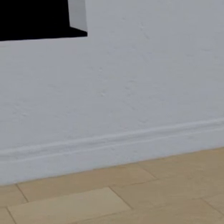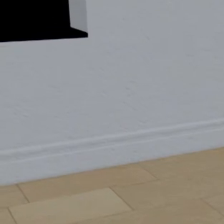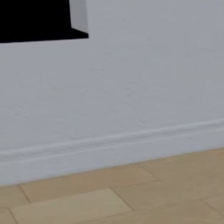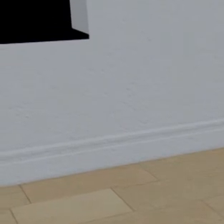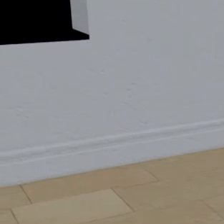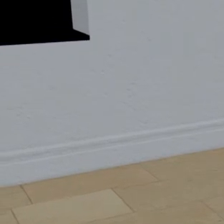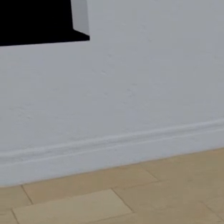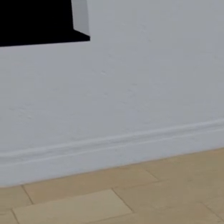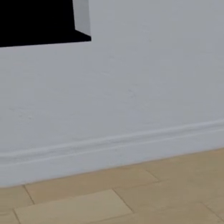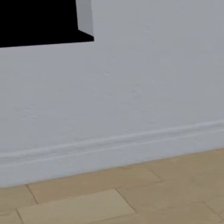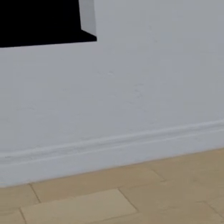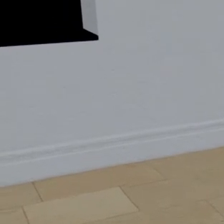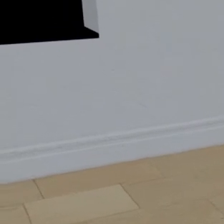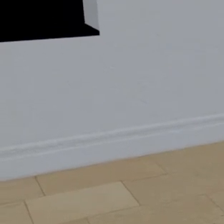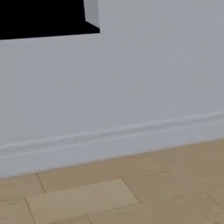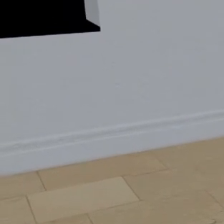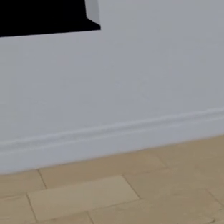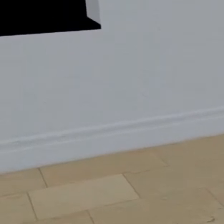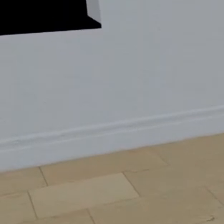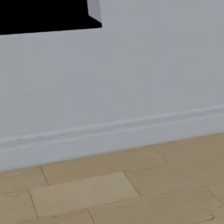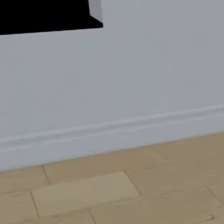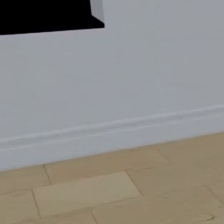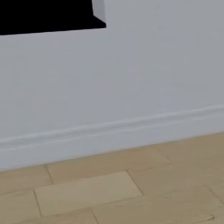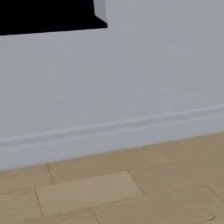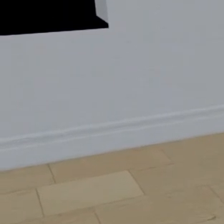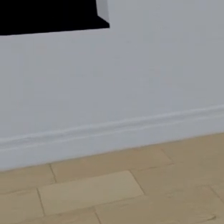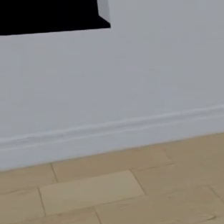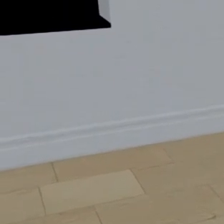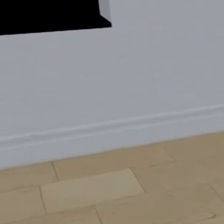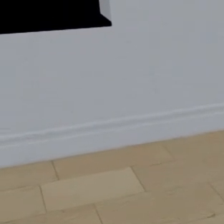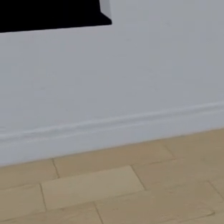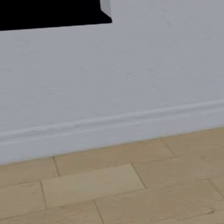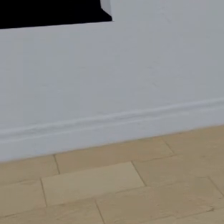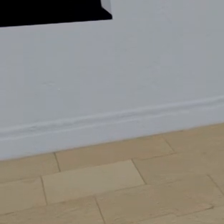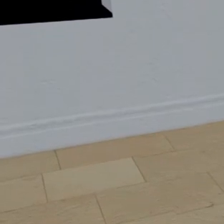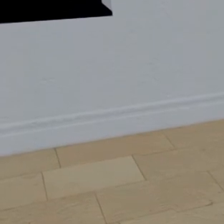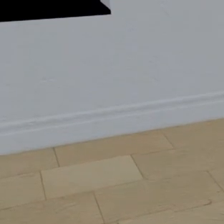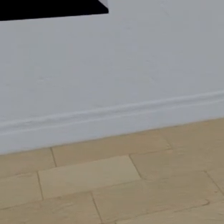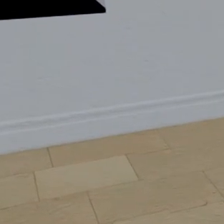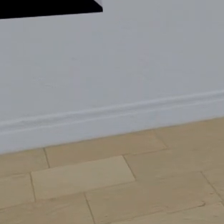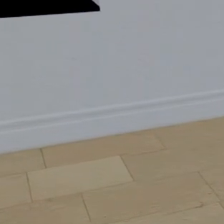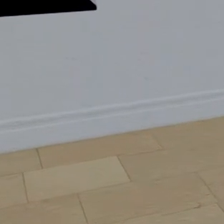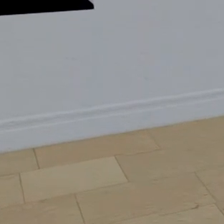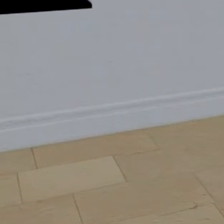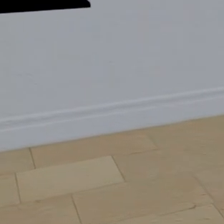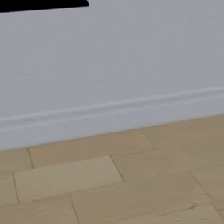και τη μαχαιρώνουν. Δεν θέλω να πω πολλές λεπτομέρειες, τα τραύματα είναι φοβερά και τρομερά. Χάνει όλο τους το αίμα η γυναίκα.